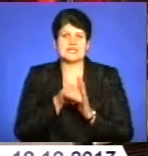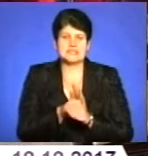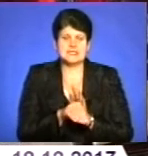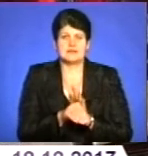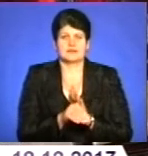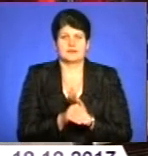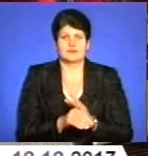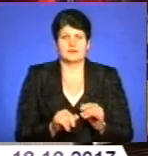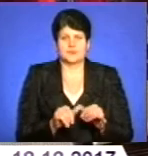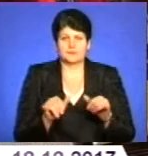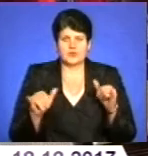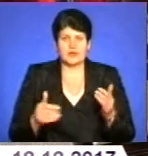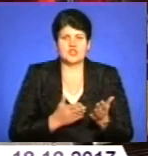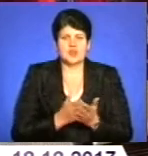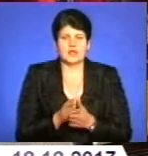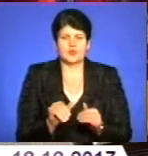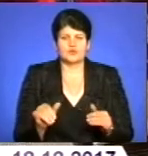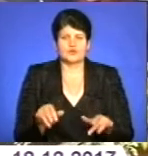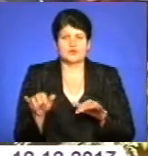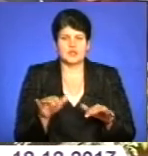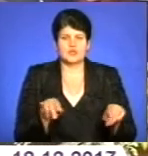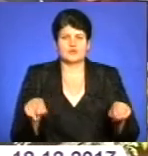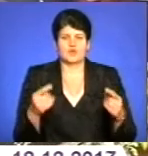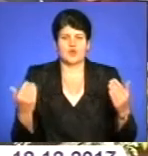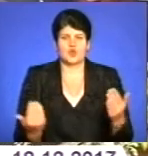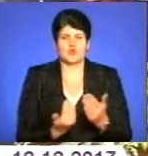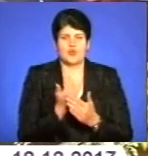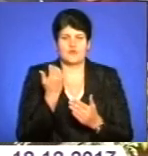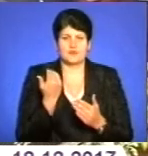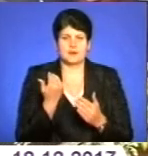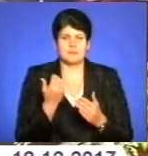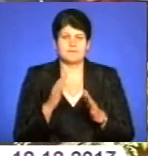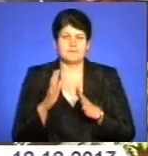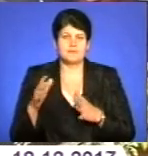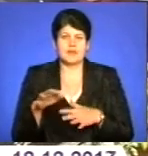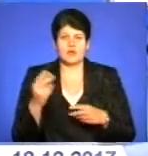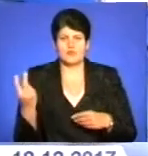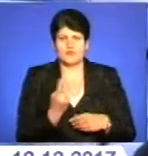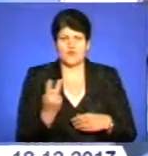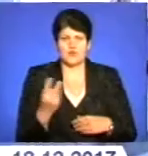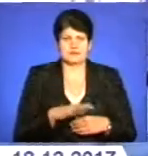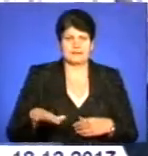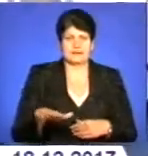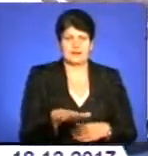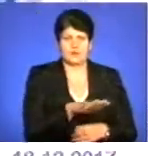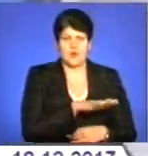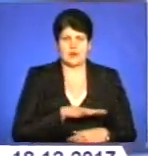разом шукатимуть шляхи розвитку діючих та створення нових індустріальних парків на обох територіях.